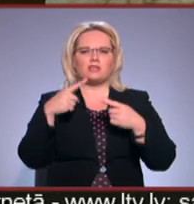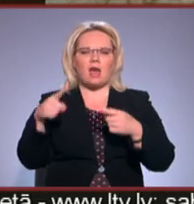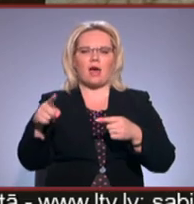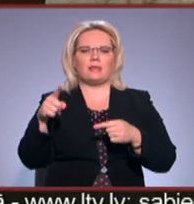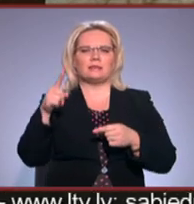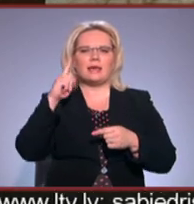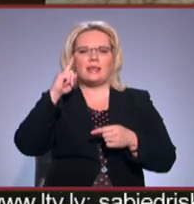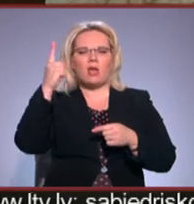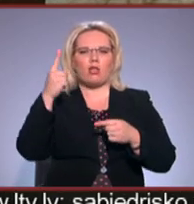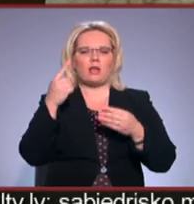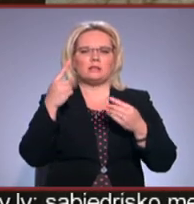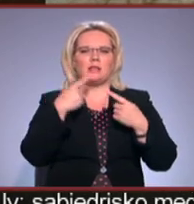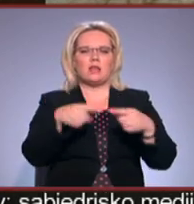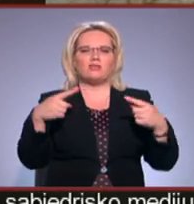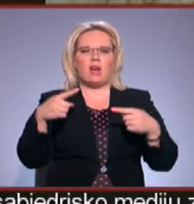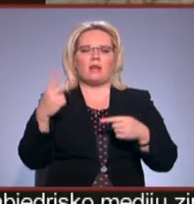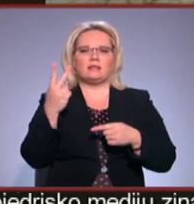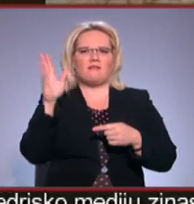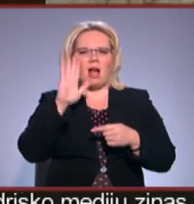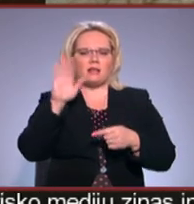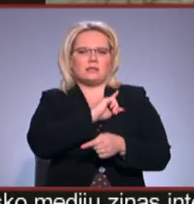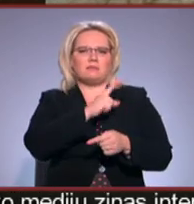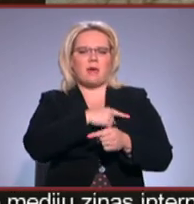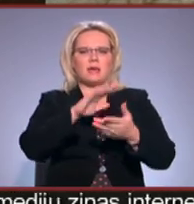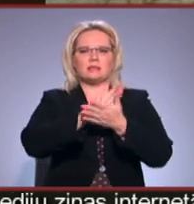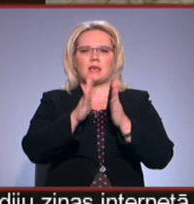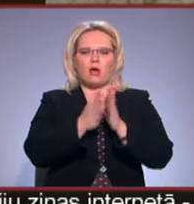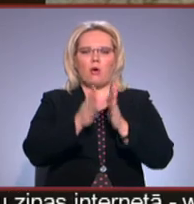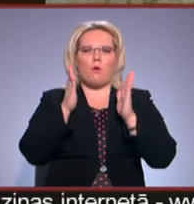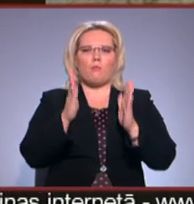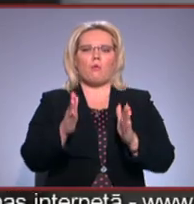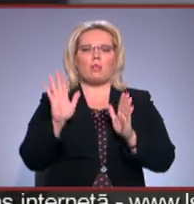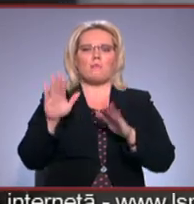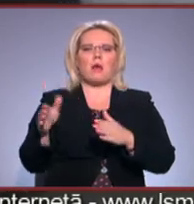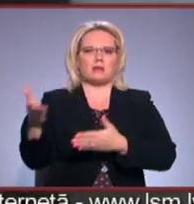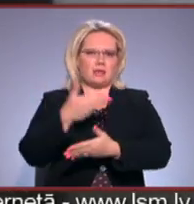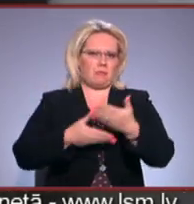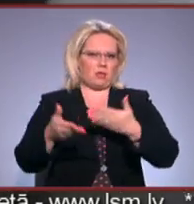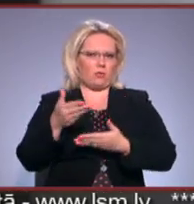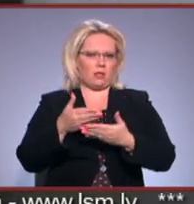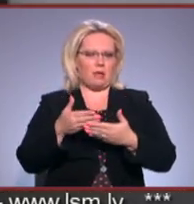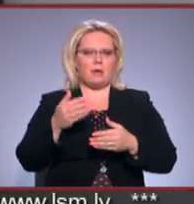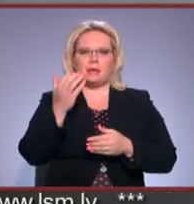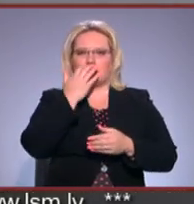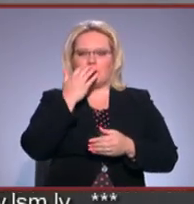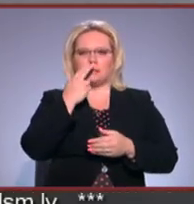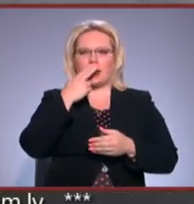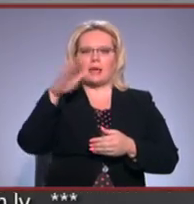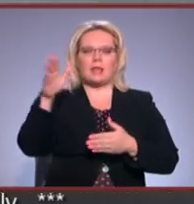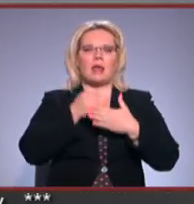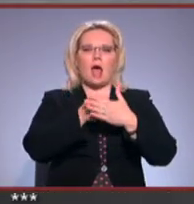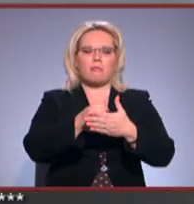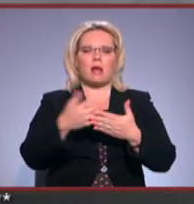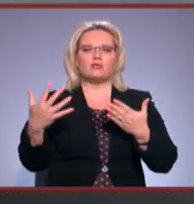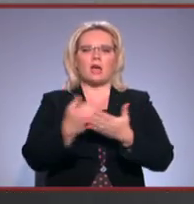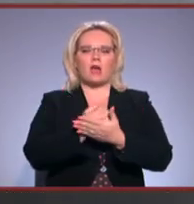ideoloģiski dažādas valstis spēja sarunāt savā starpā un kļūt faktiski par sabiedrotiem. Staļins ar Hitleru atbalstu iegūt